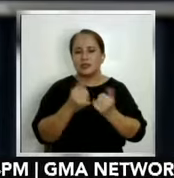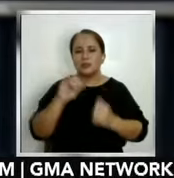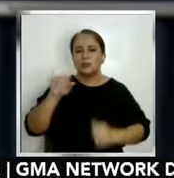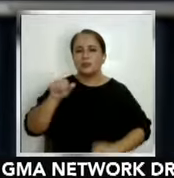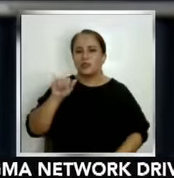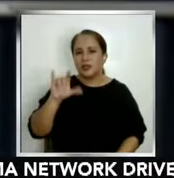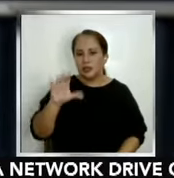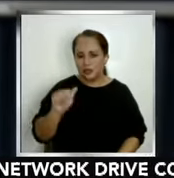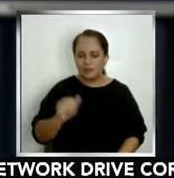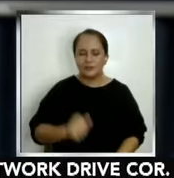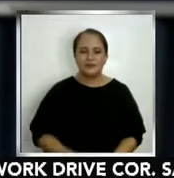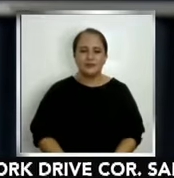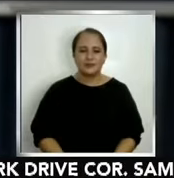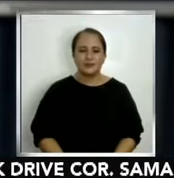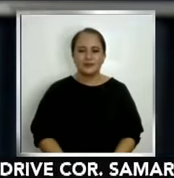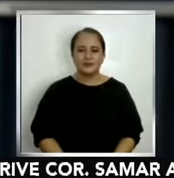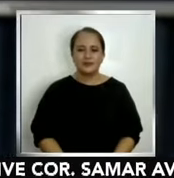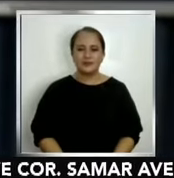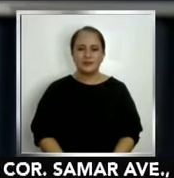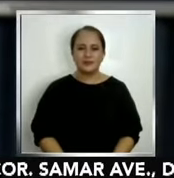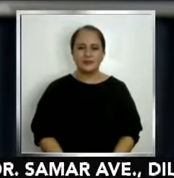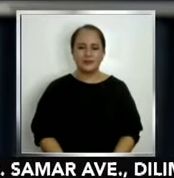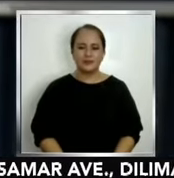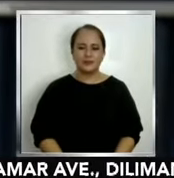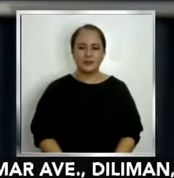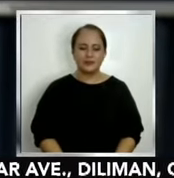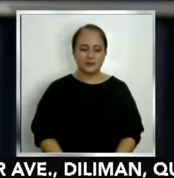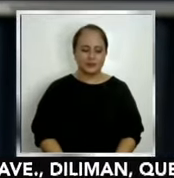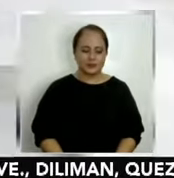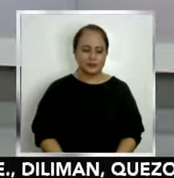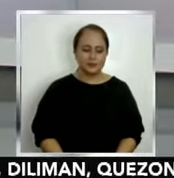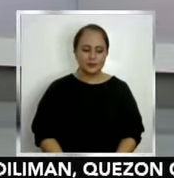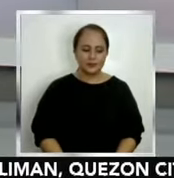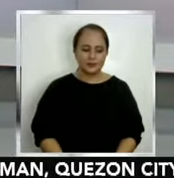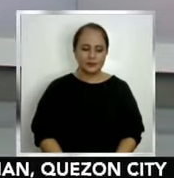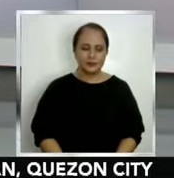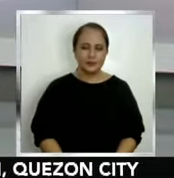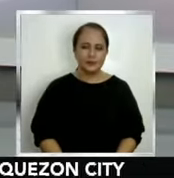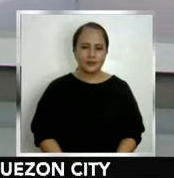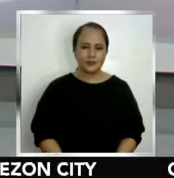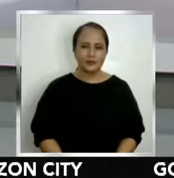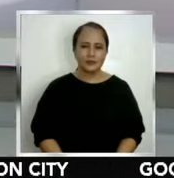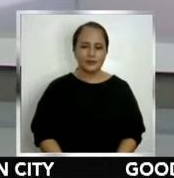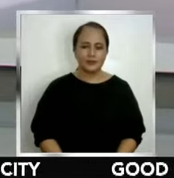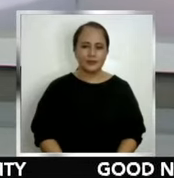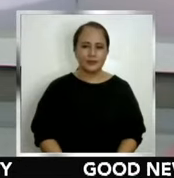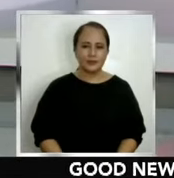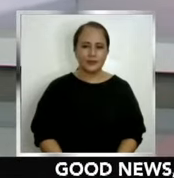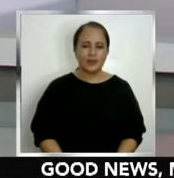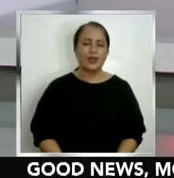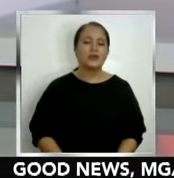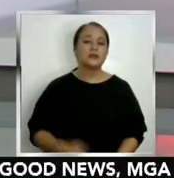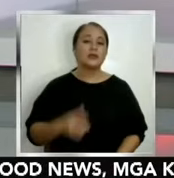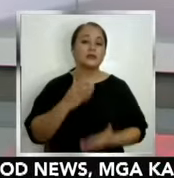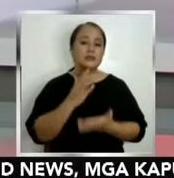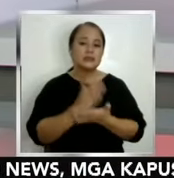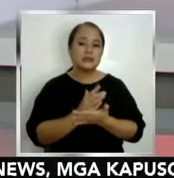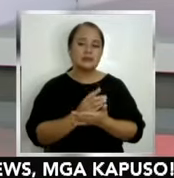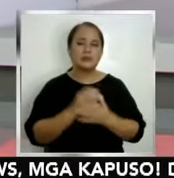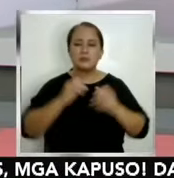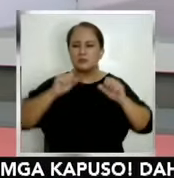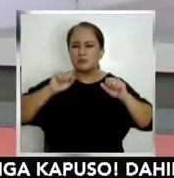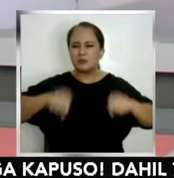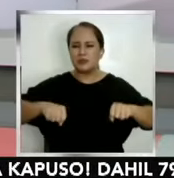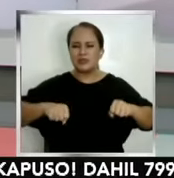GMA Integrated News, Ivan Mayrina nakatutok, 24 oras. Para mapigilan ang posibleng outbreak